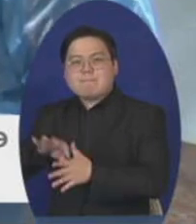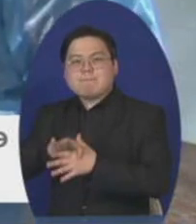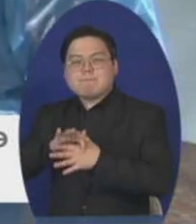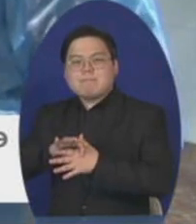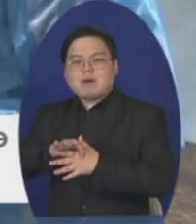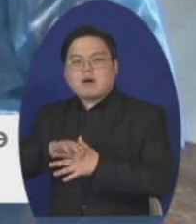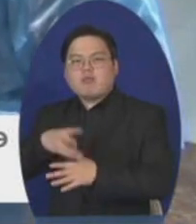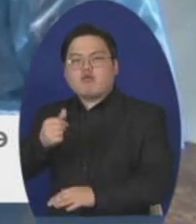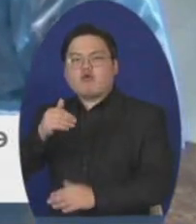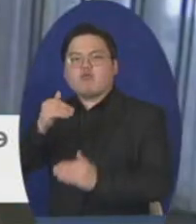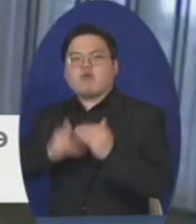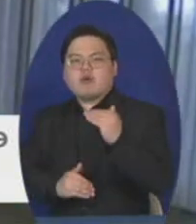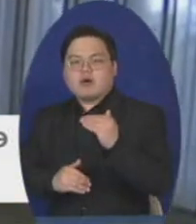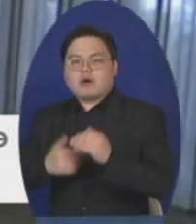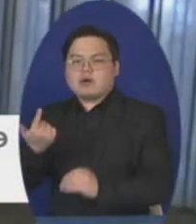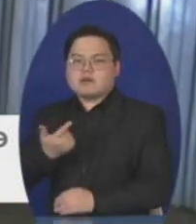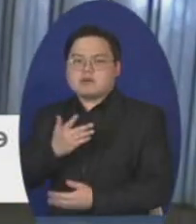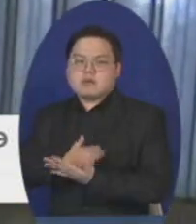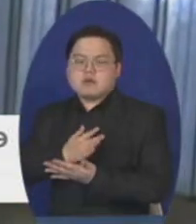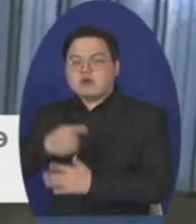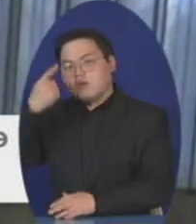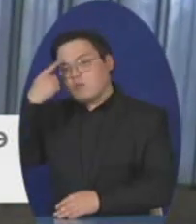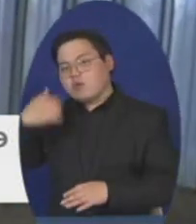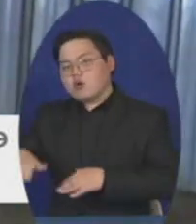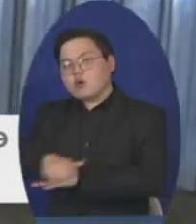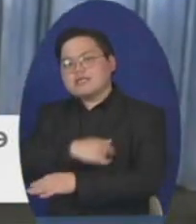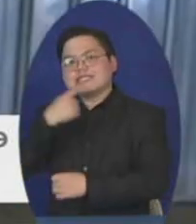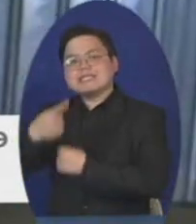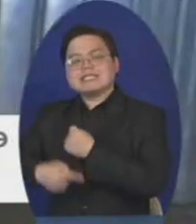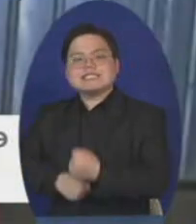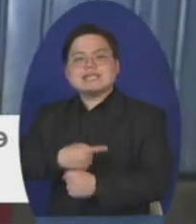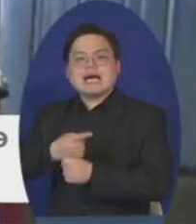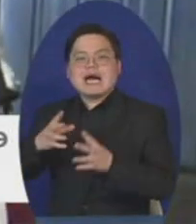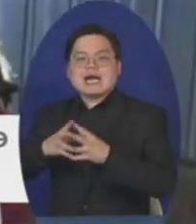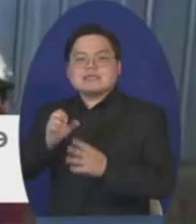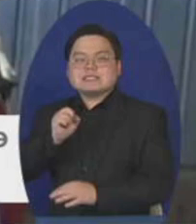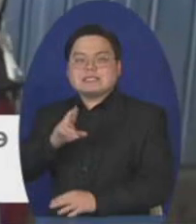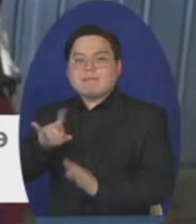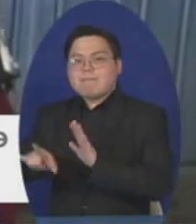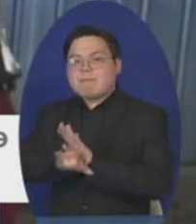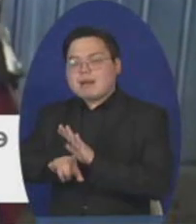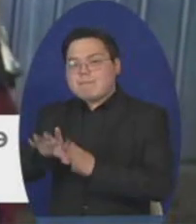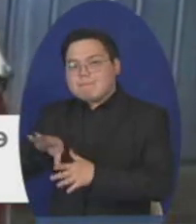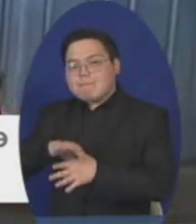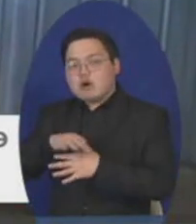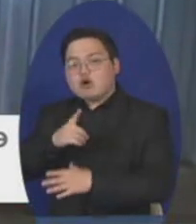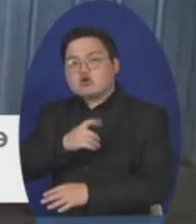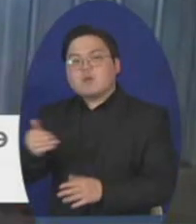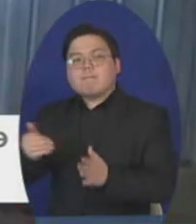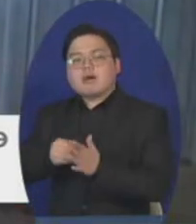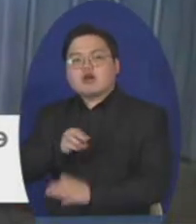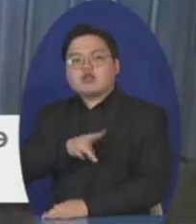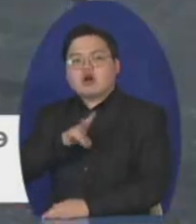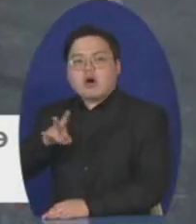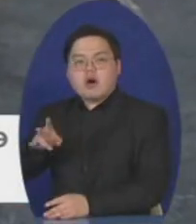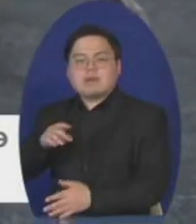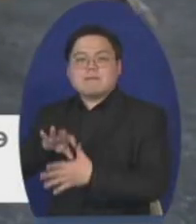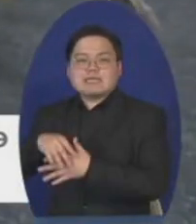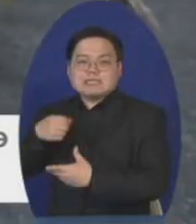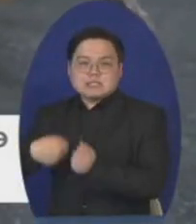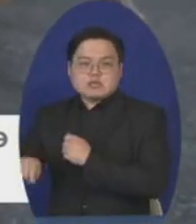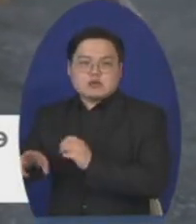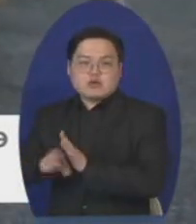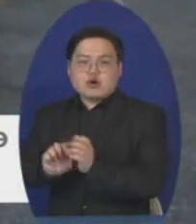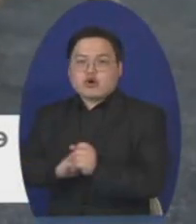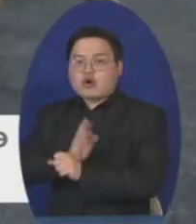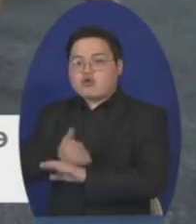ч унгаж байгаа ийм жишээ байна. Манай улс жилдээ 10 сая малын мах буюу 100 мянган тонн мах экспортлох боломжтой. Ковидын өмнө манай улс 80